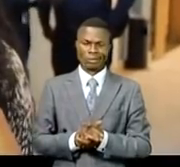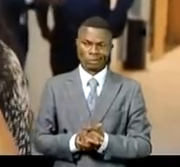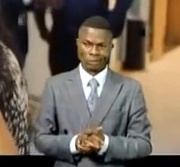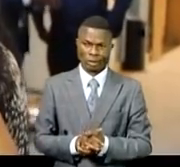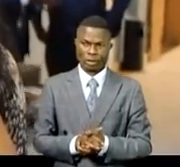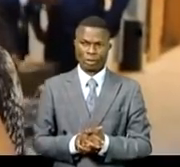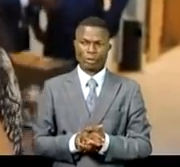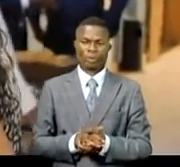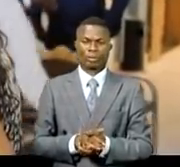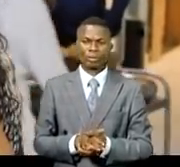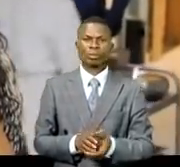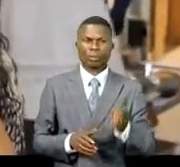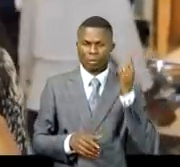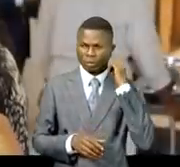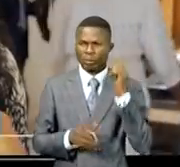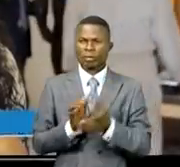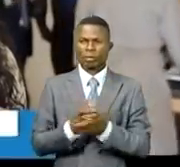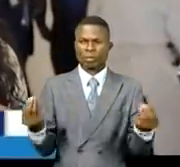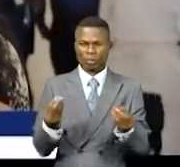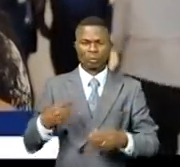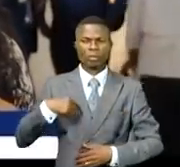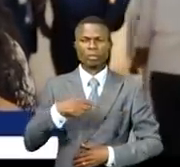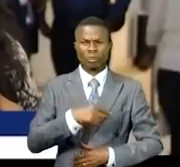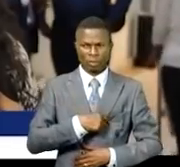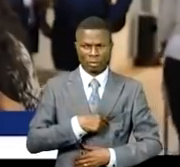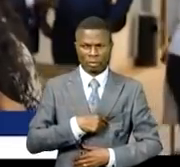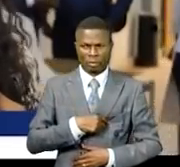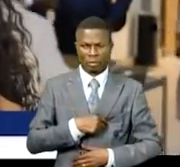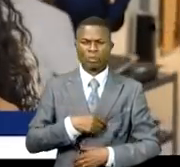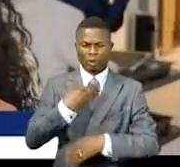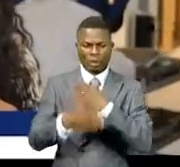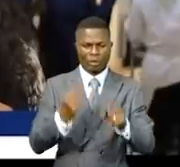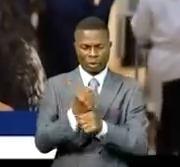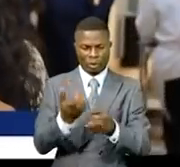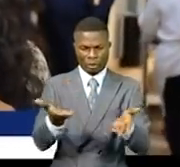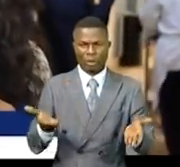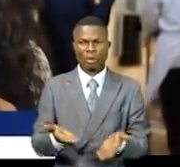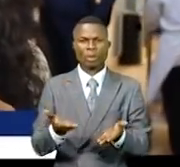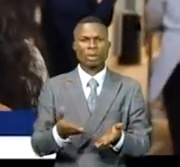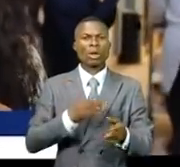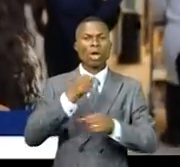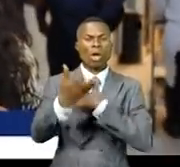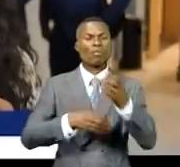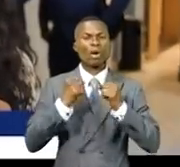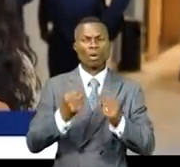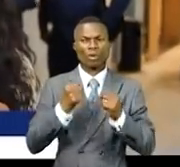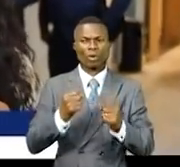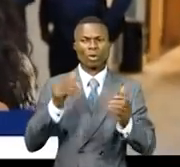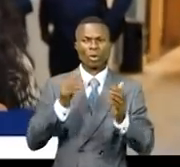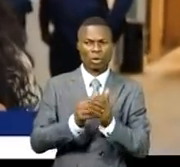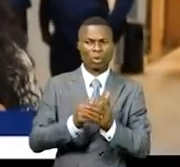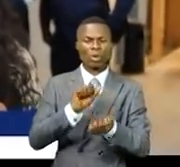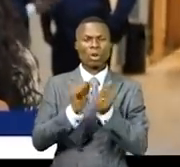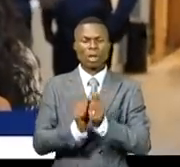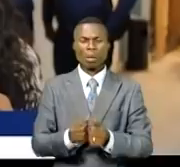avec les autres journalistes pour voir comment est-ce que dans notre travail, nous pouvons lutter donc contre ces fléaux des